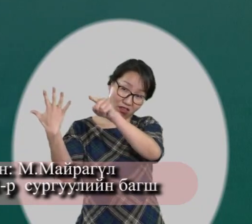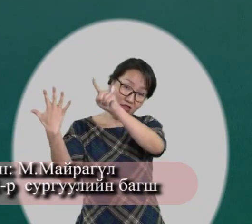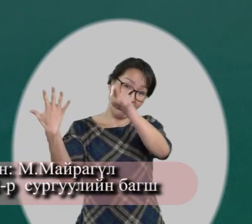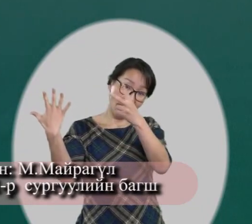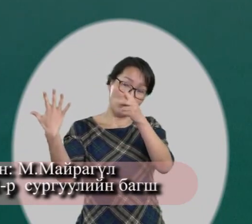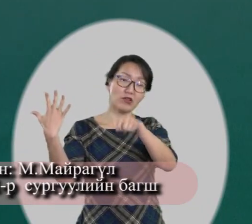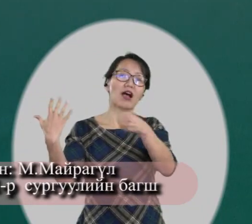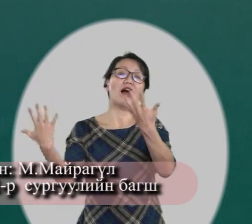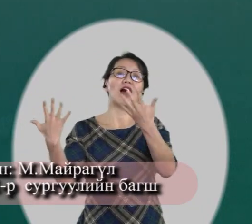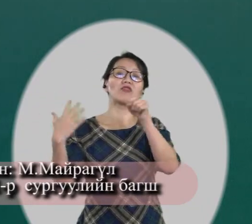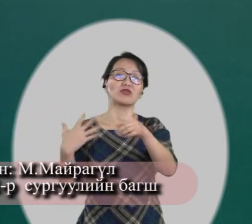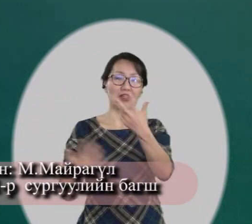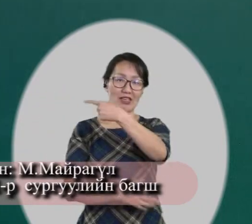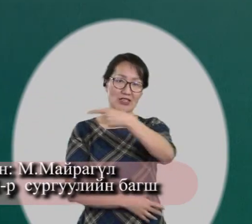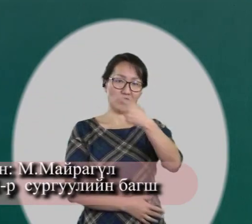келді.